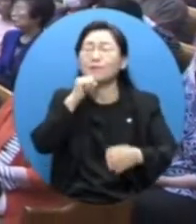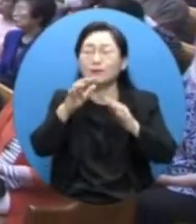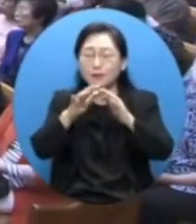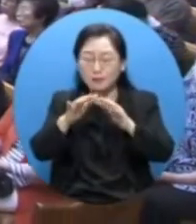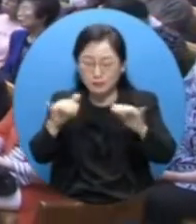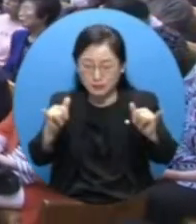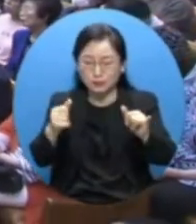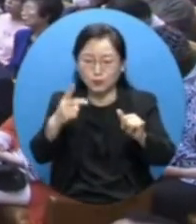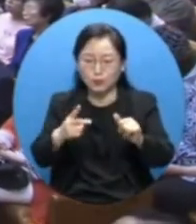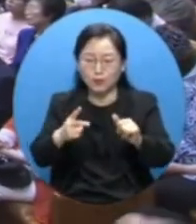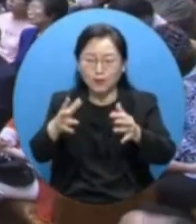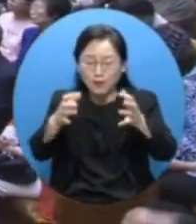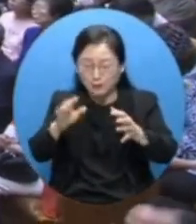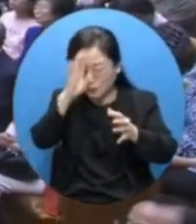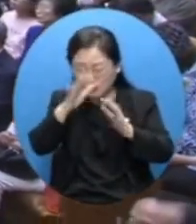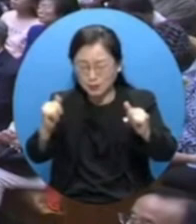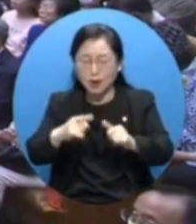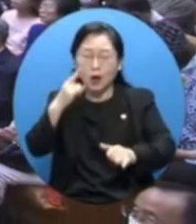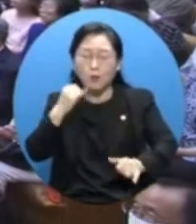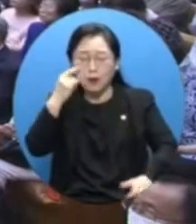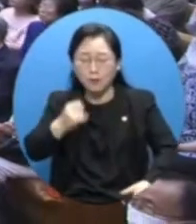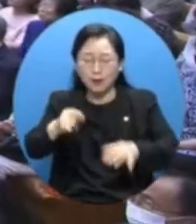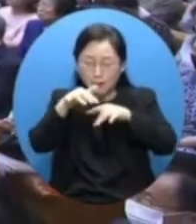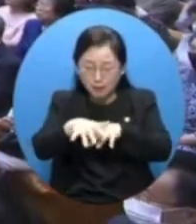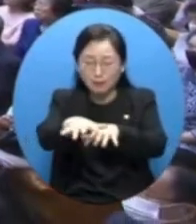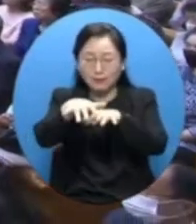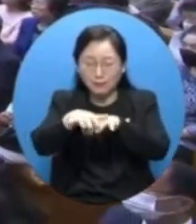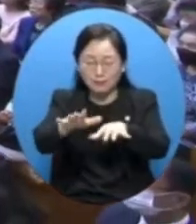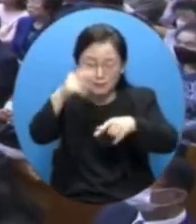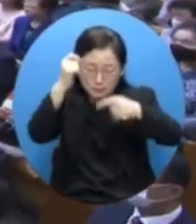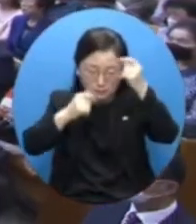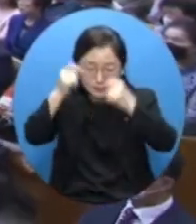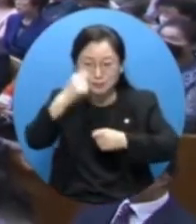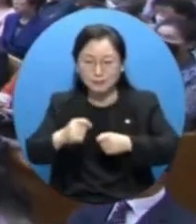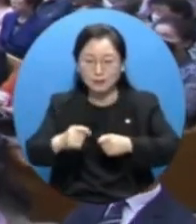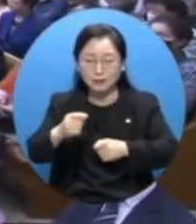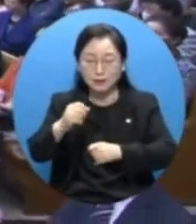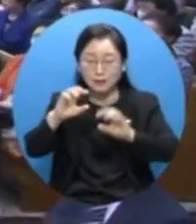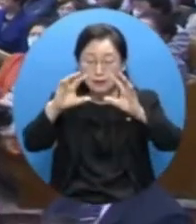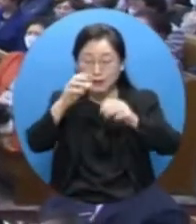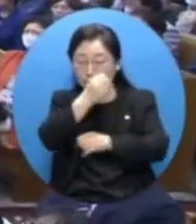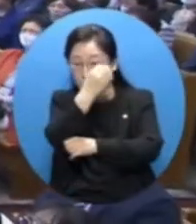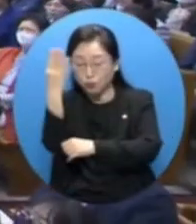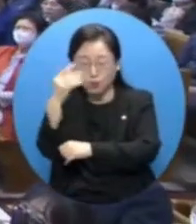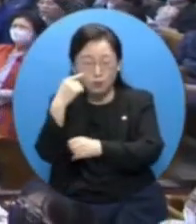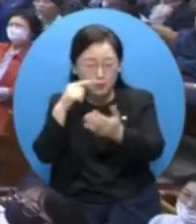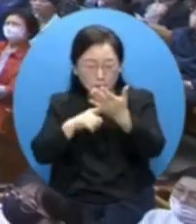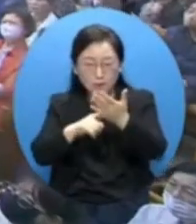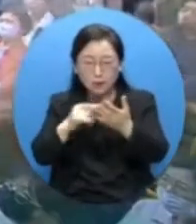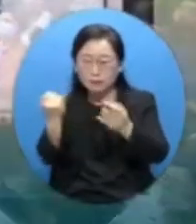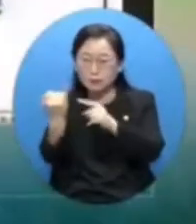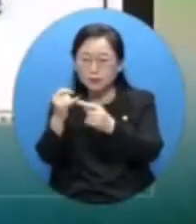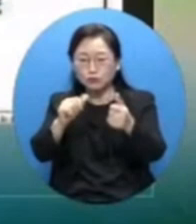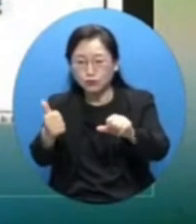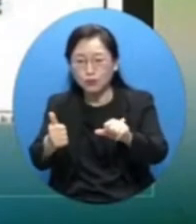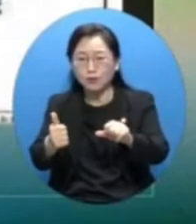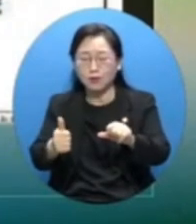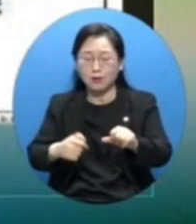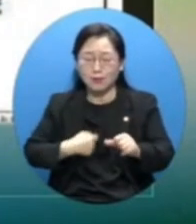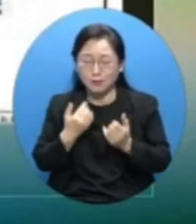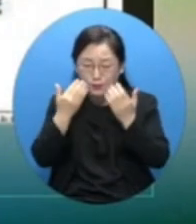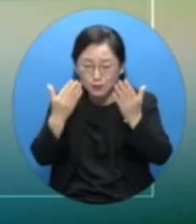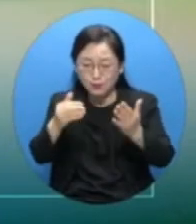환자들이 어머니 어머니 통곡하며 그 뒤를 따릅니다. 당시 동아일보는 그녀의 죽음을 자선과 교육사업에 일생을